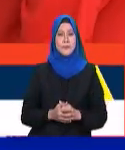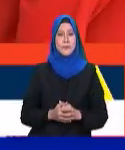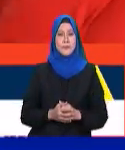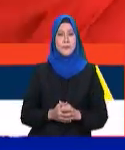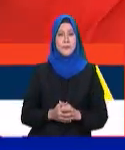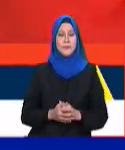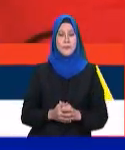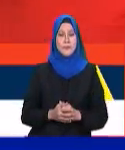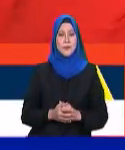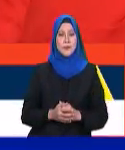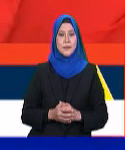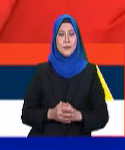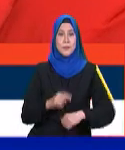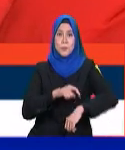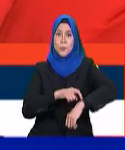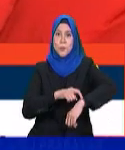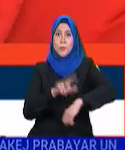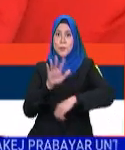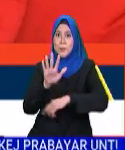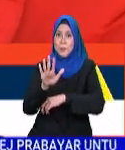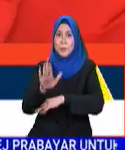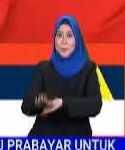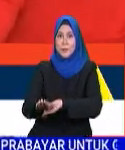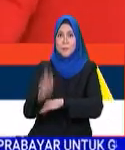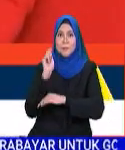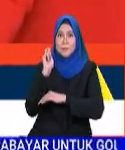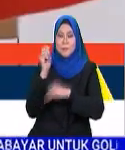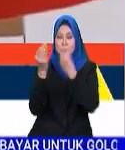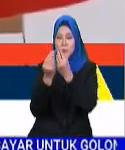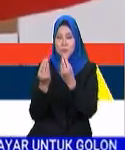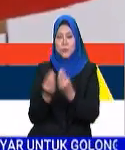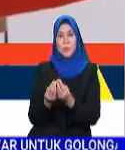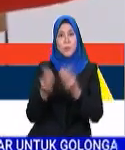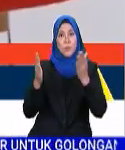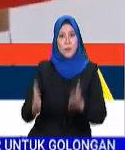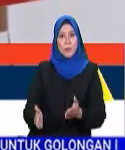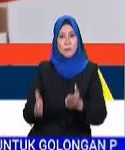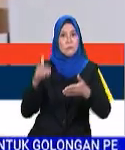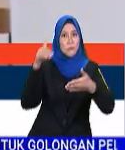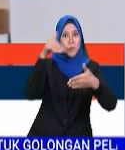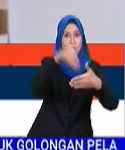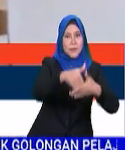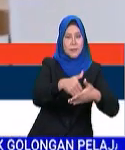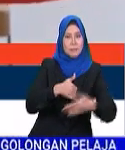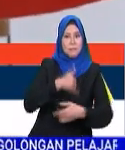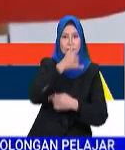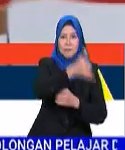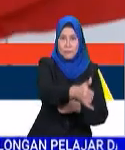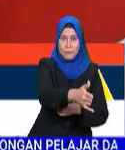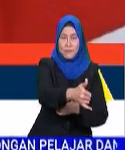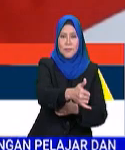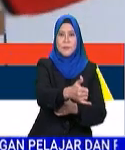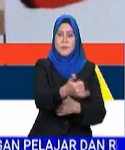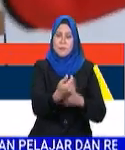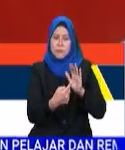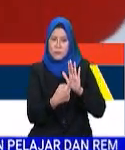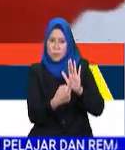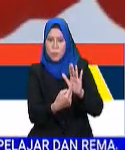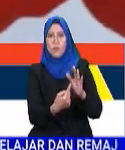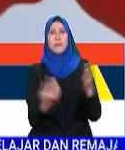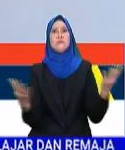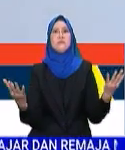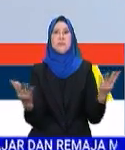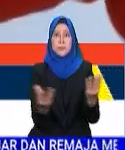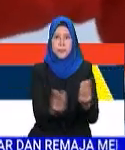dan setakat jam 5 petang ini jumlah pengundi yang hadir ke pusat-pusat pengundian ini semakin menunjukkan